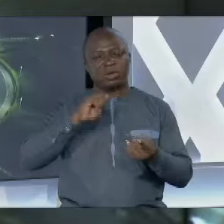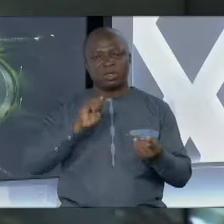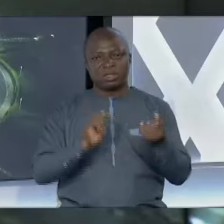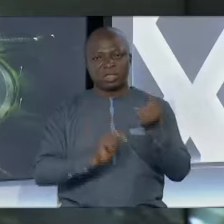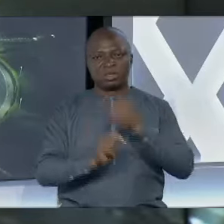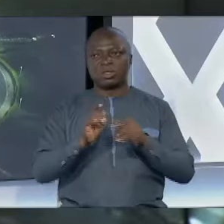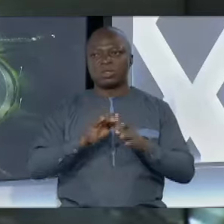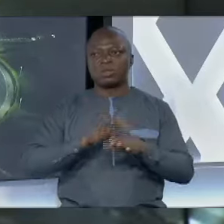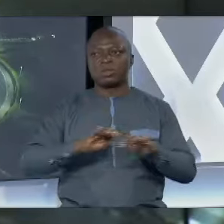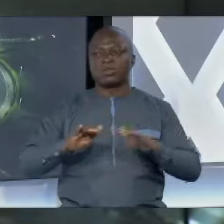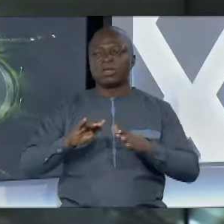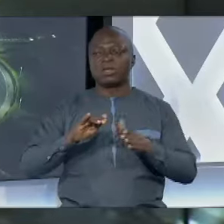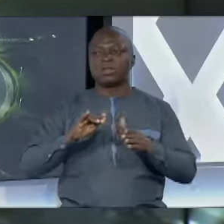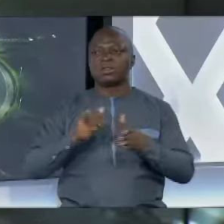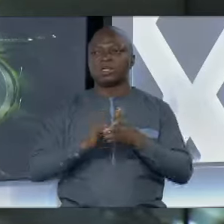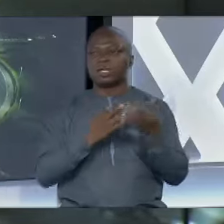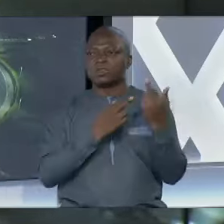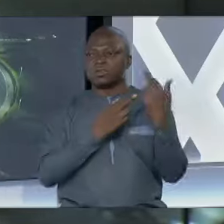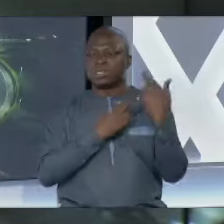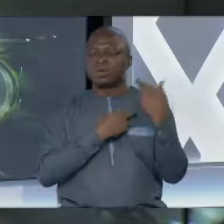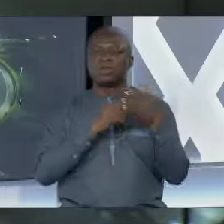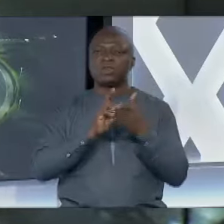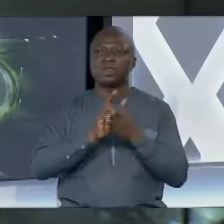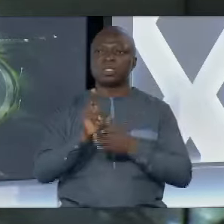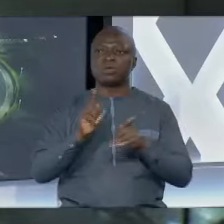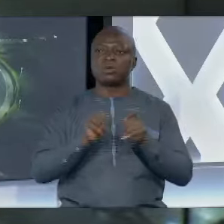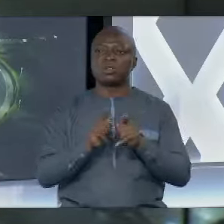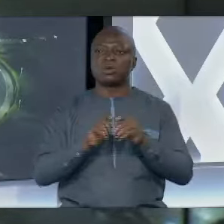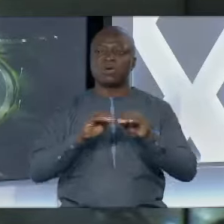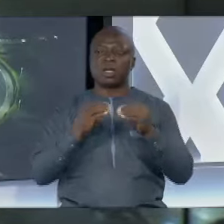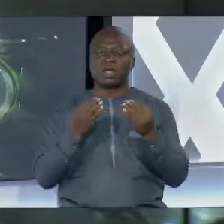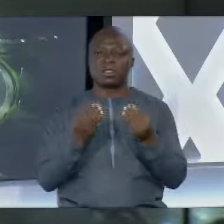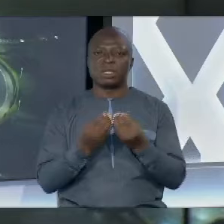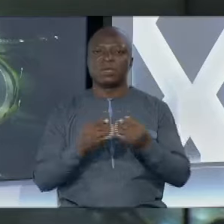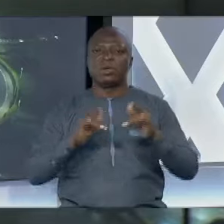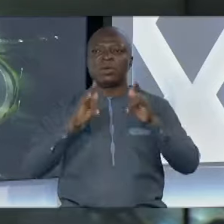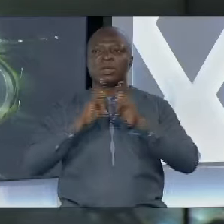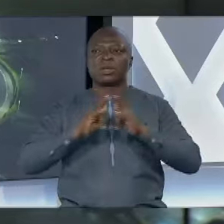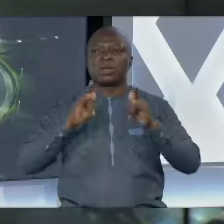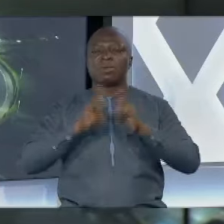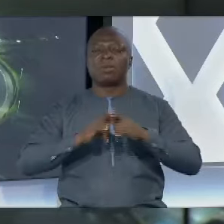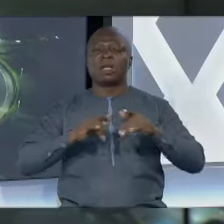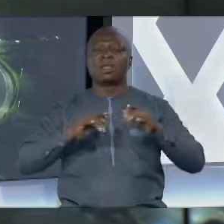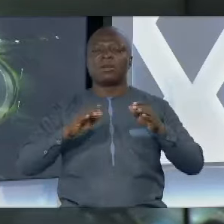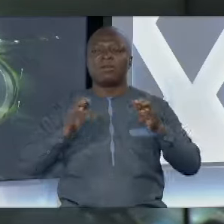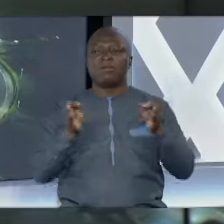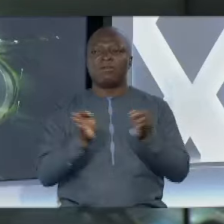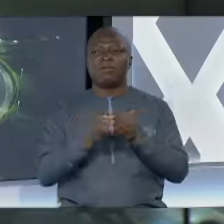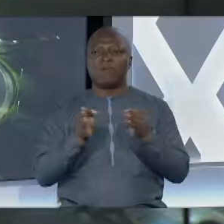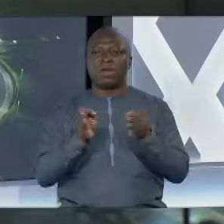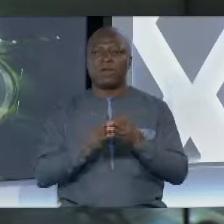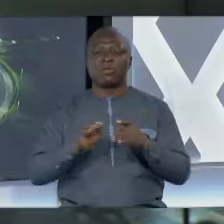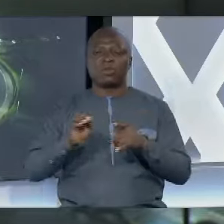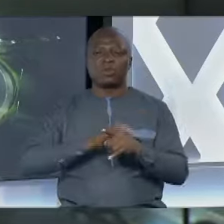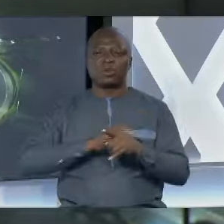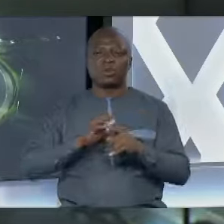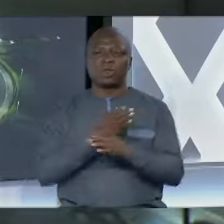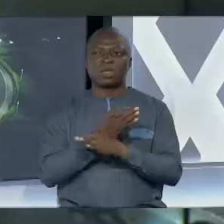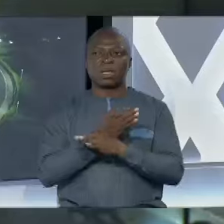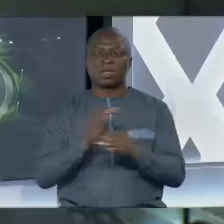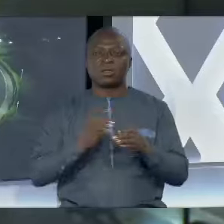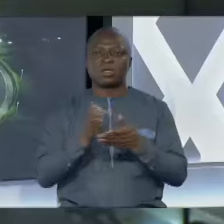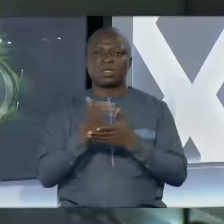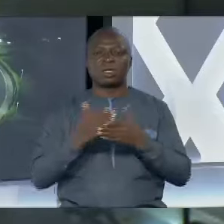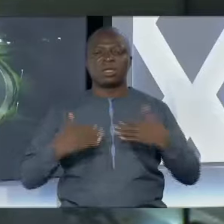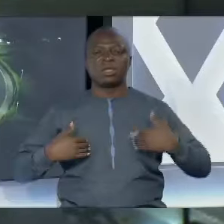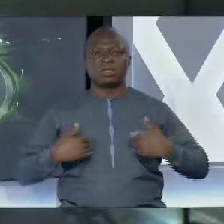ce slogan, les responsables de l'université ont organisé une campagne foraine de soins gratuits aux animaux